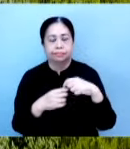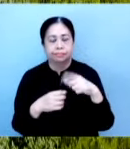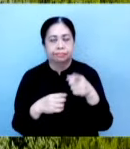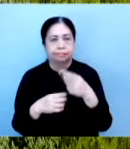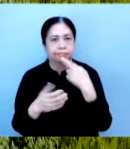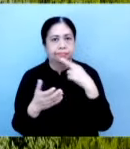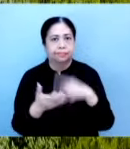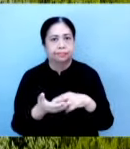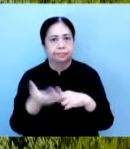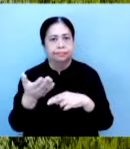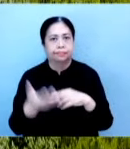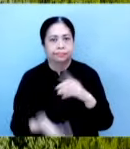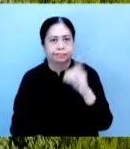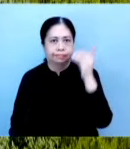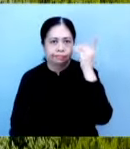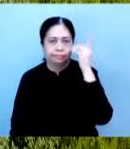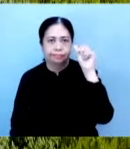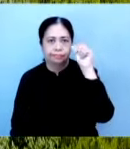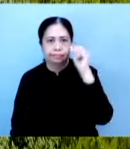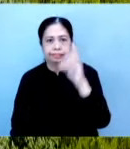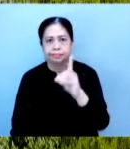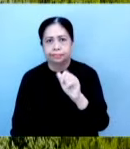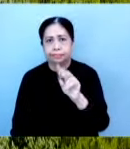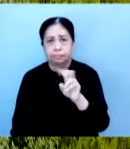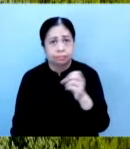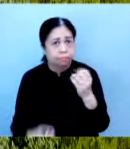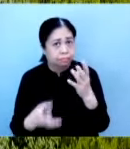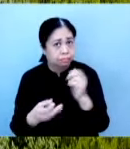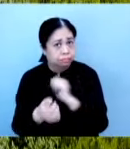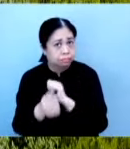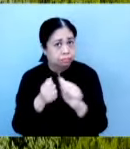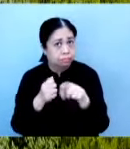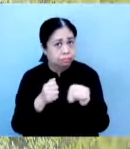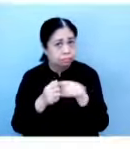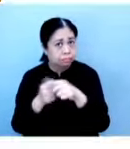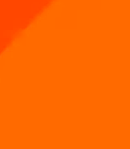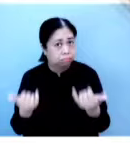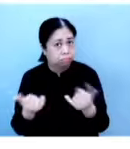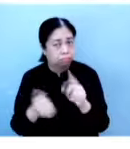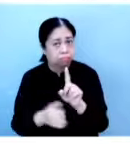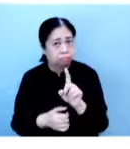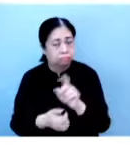yan si Dave abuel Dave Marami na bang dumara ang motorista ngayon